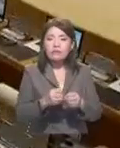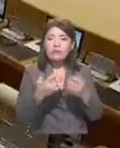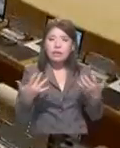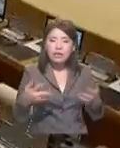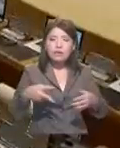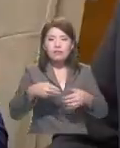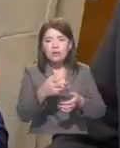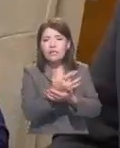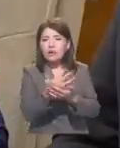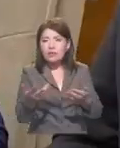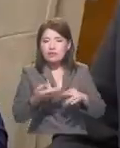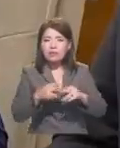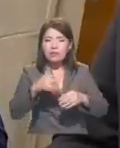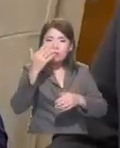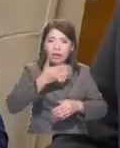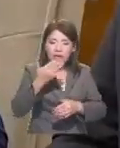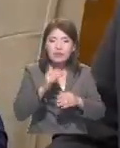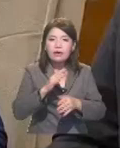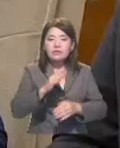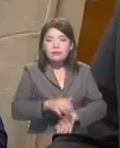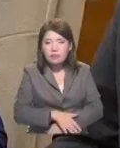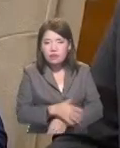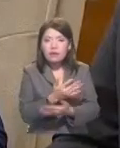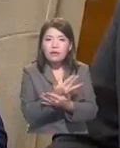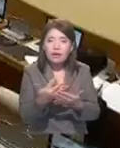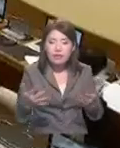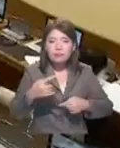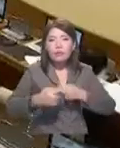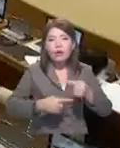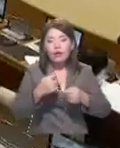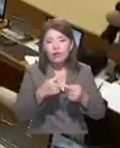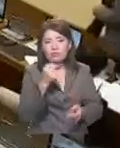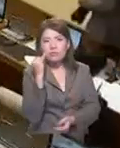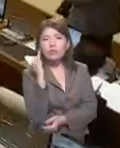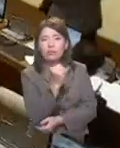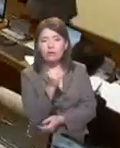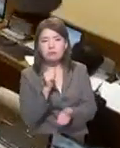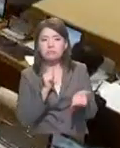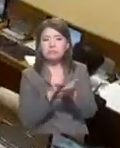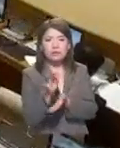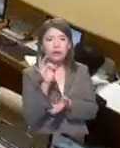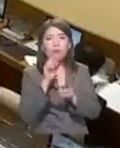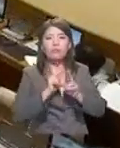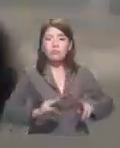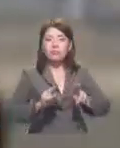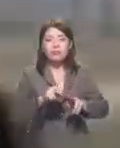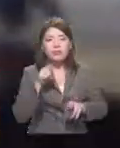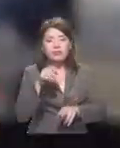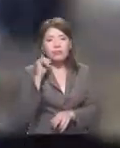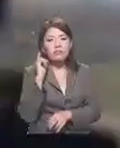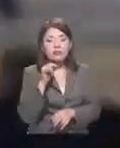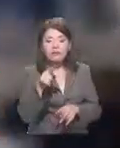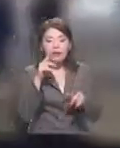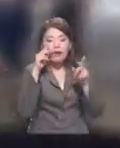кесу, беташар мен сәлем салу сияқты дәстүріміздің барлығын харам деп бас тартуға уағыздау ұлттың тамырына балта